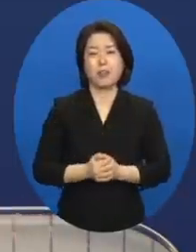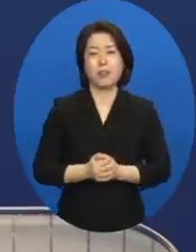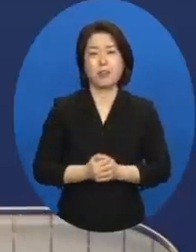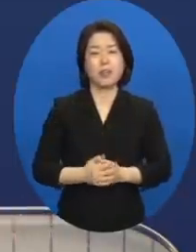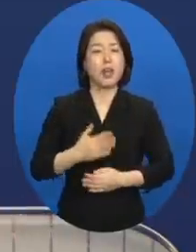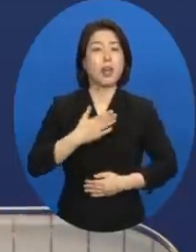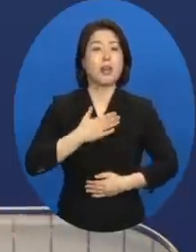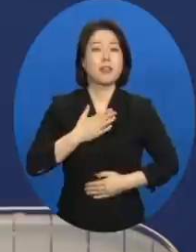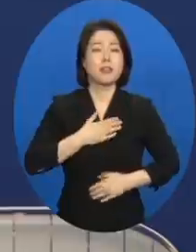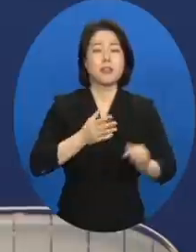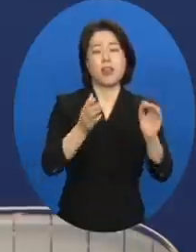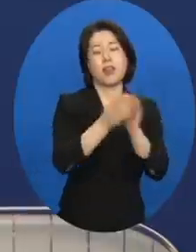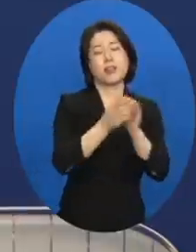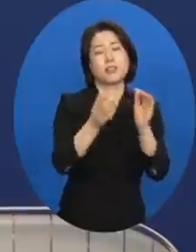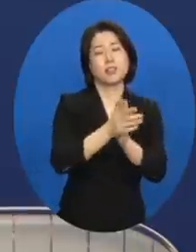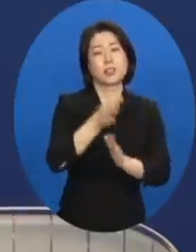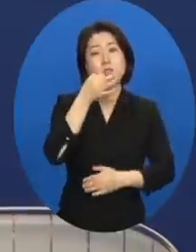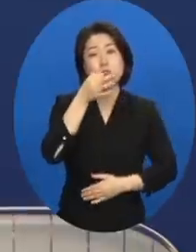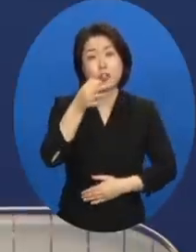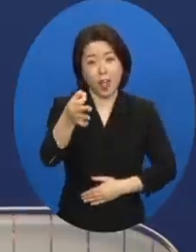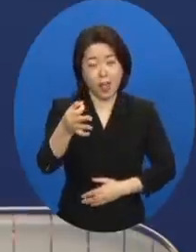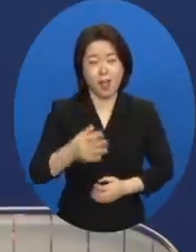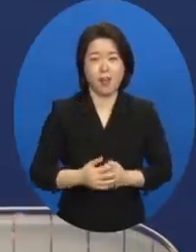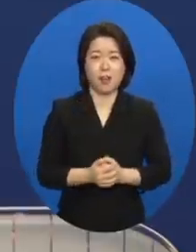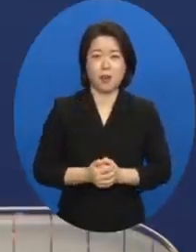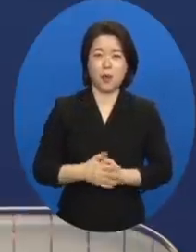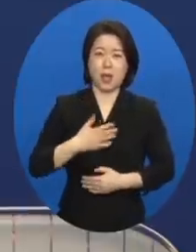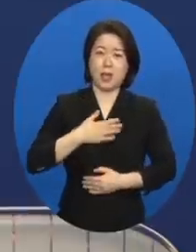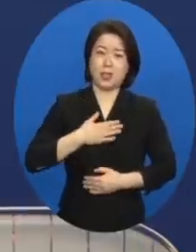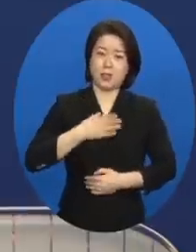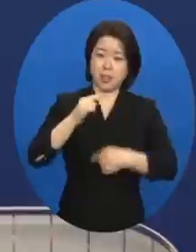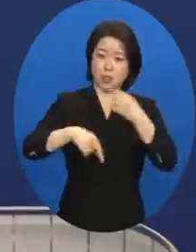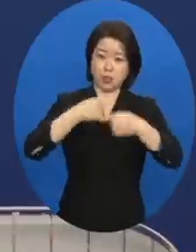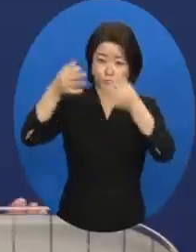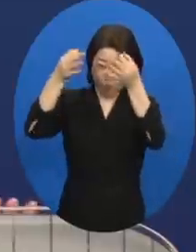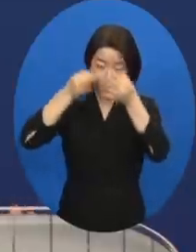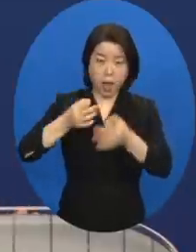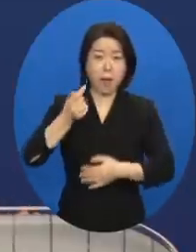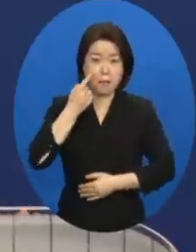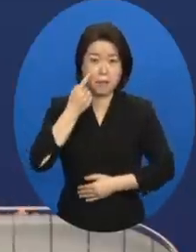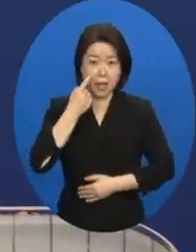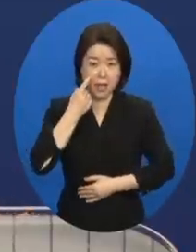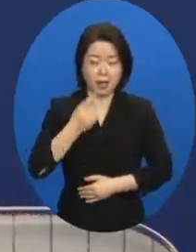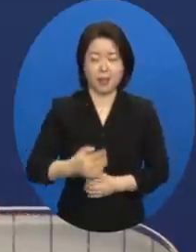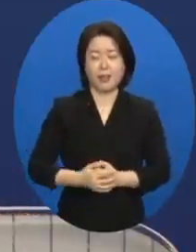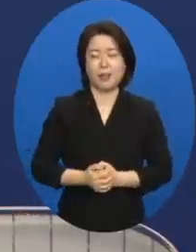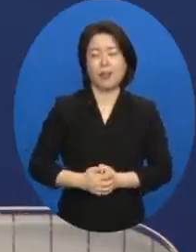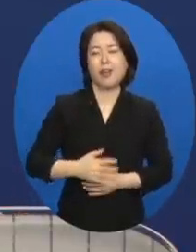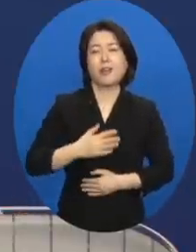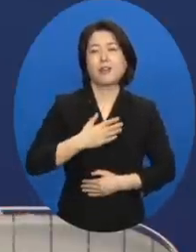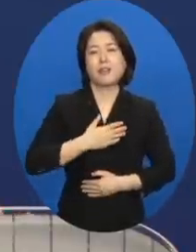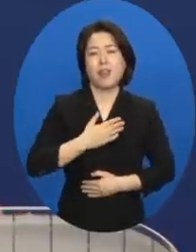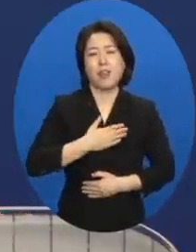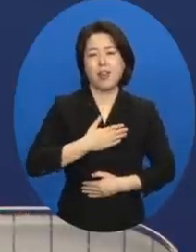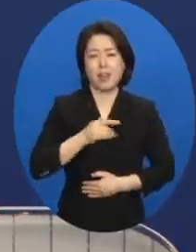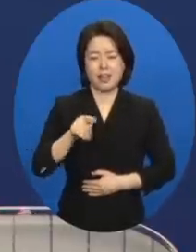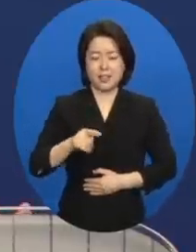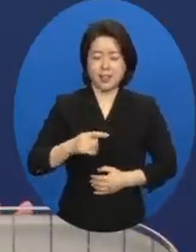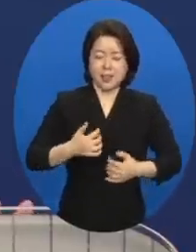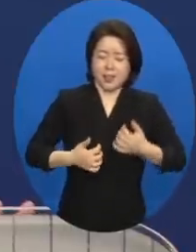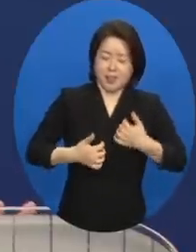나의 친구야 내 말 들어보렴. 나의 이